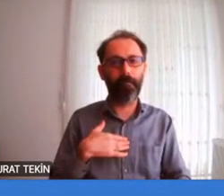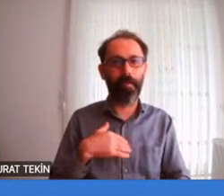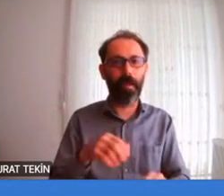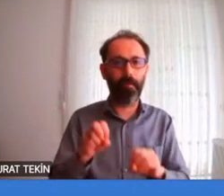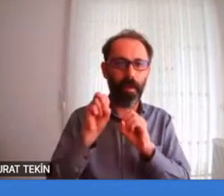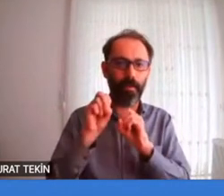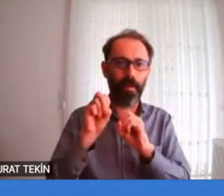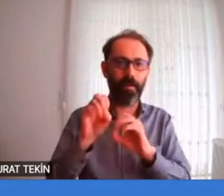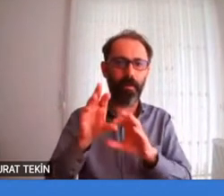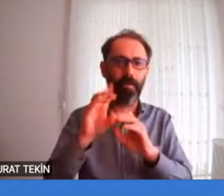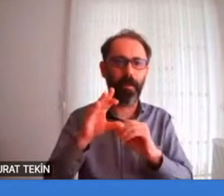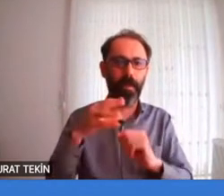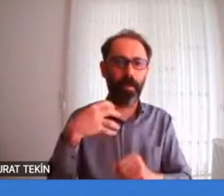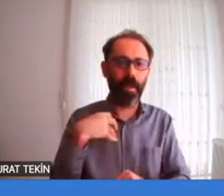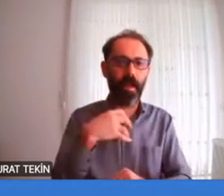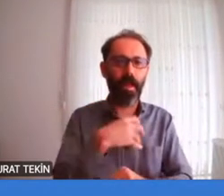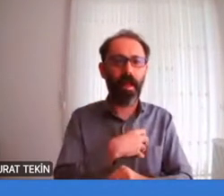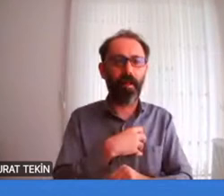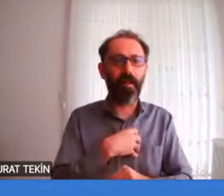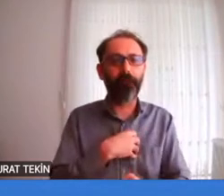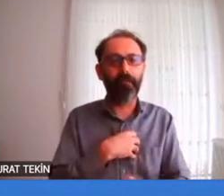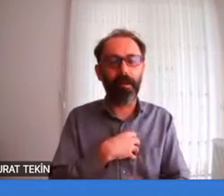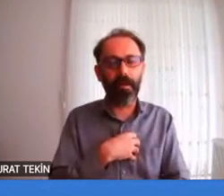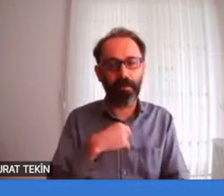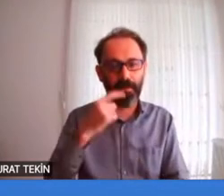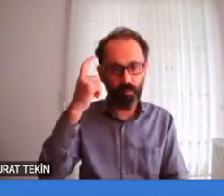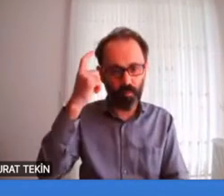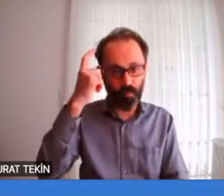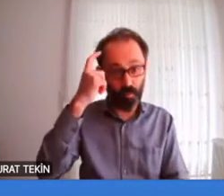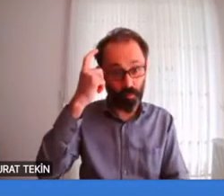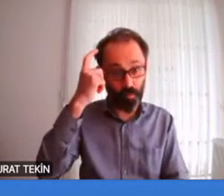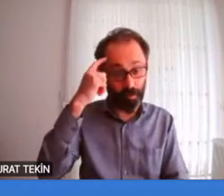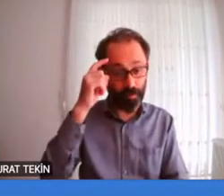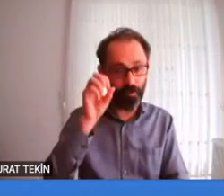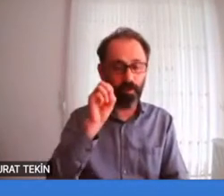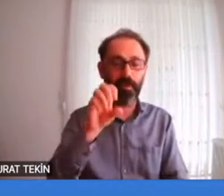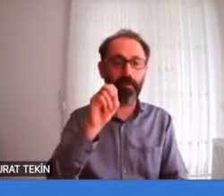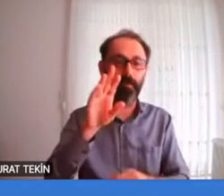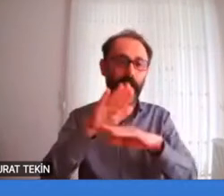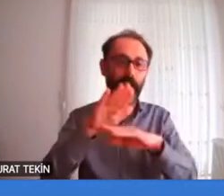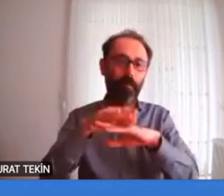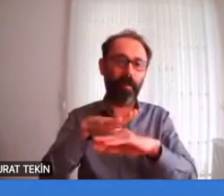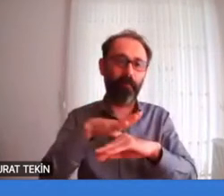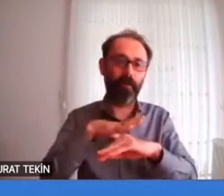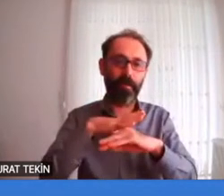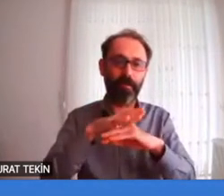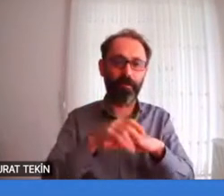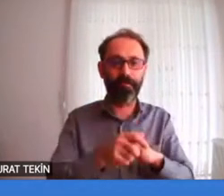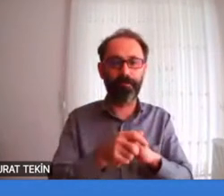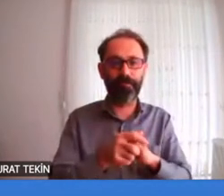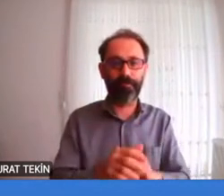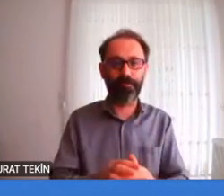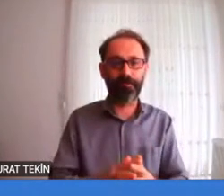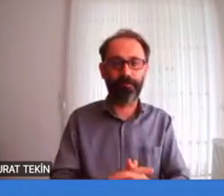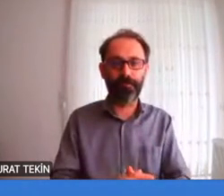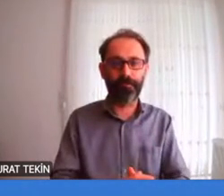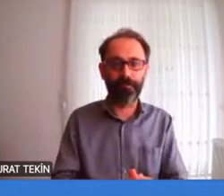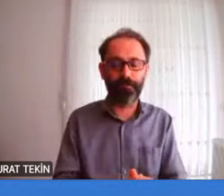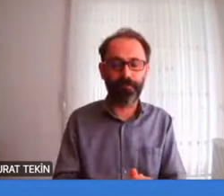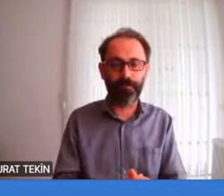Bilmiyorum beni ismimi duydun mu? Memnun oldum tanıştığıma. Ben de teşekkür ederim. Evet,